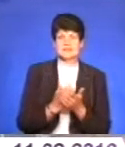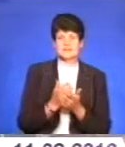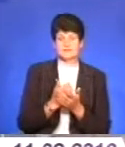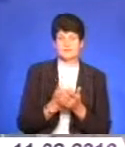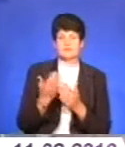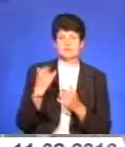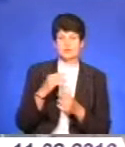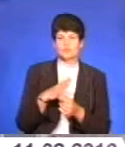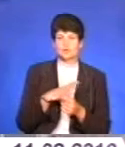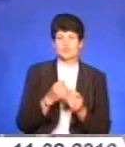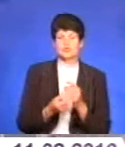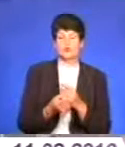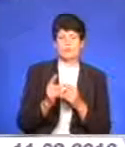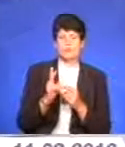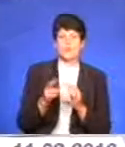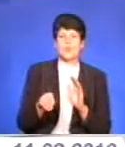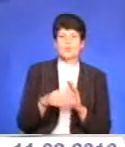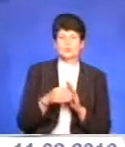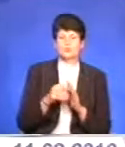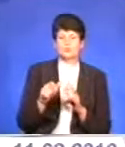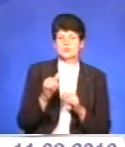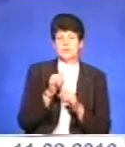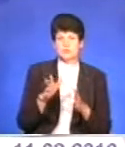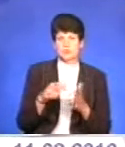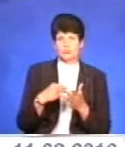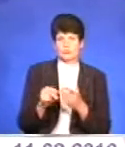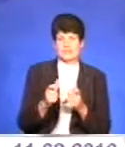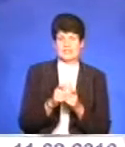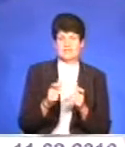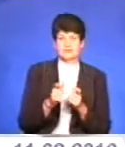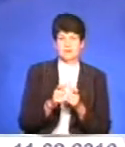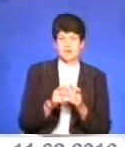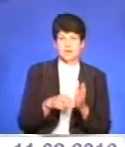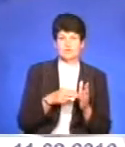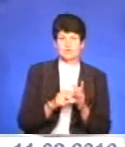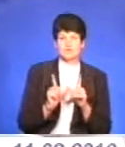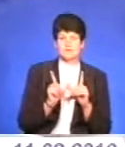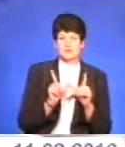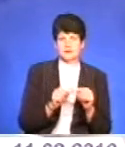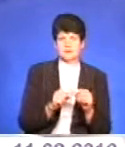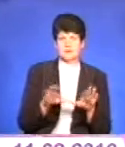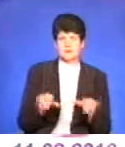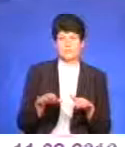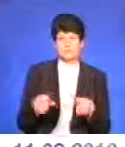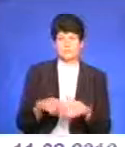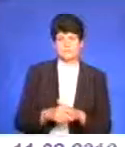корупції. Адже люди часто не могли купити квиток, а потяги відправлялися майже порожні.